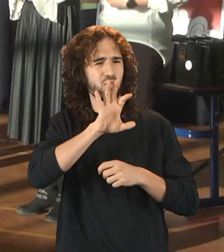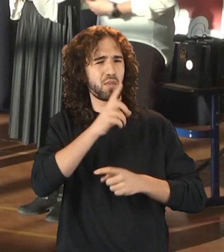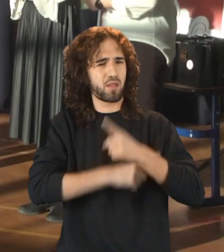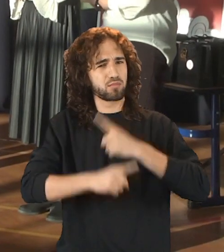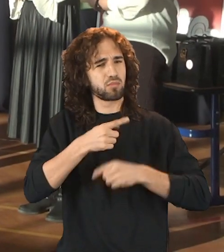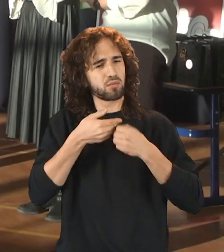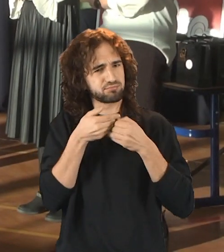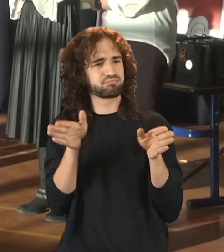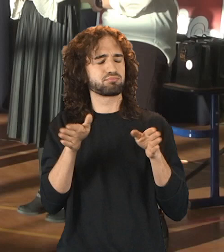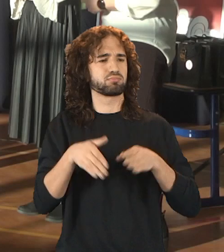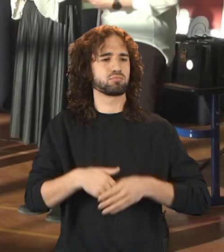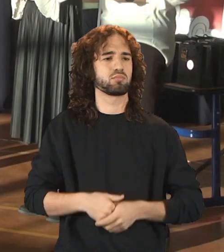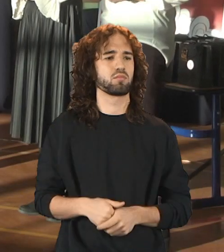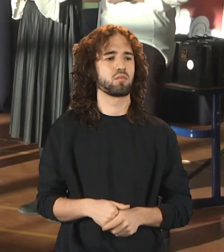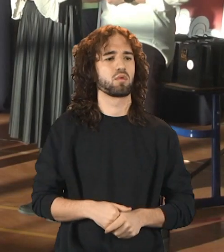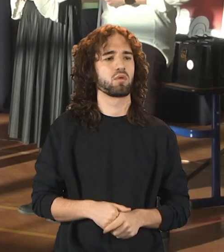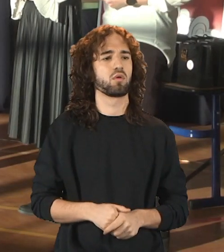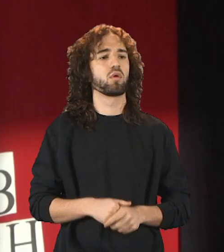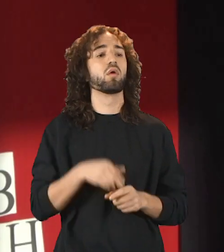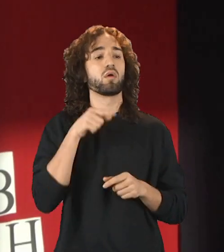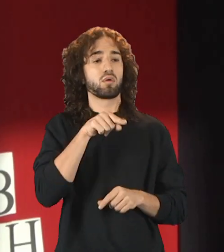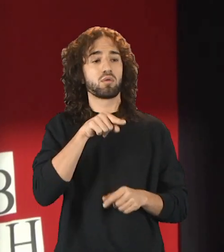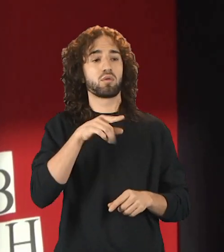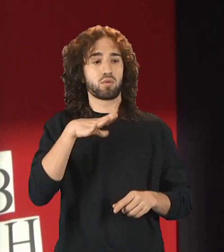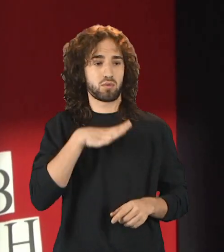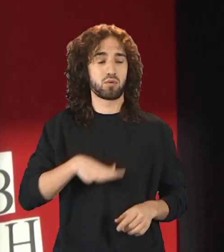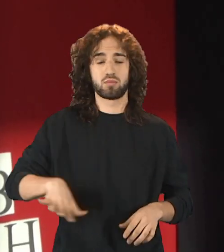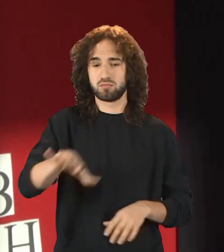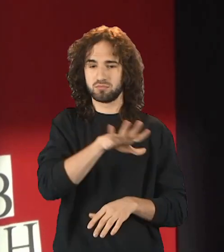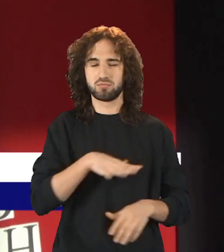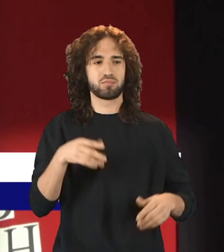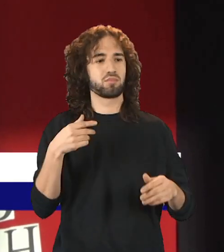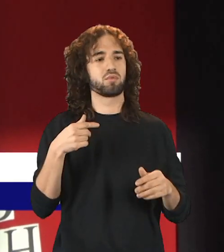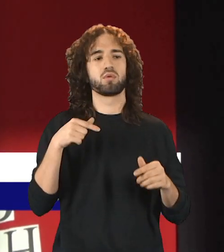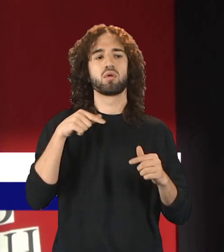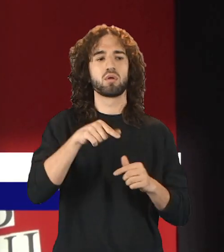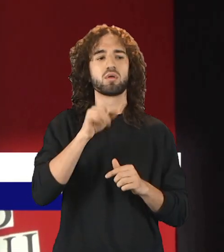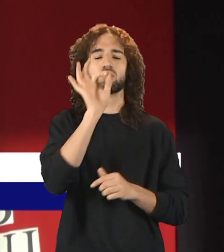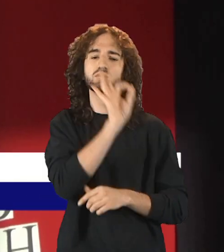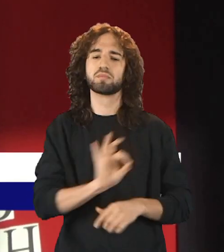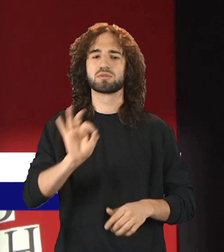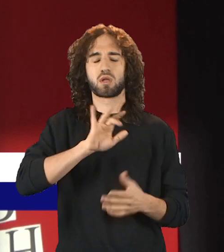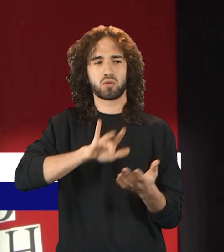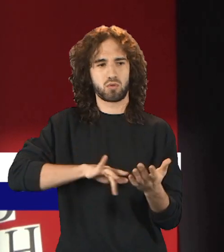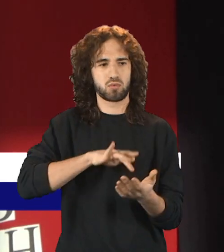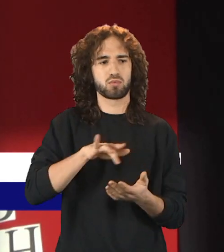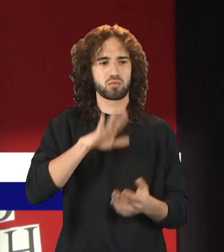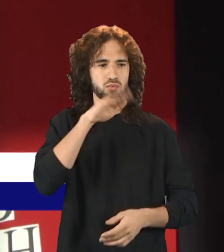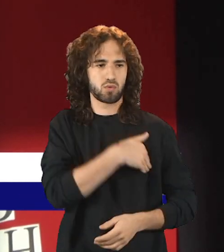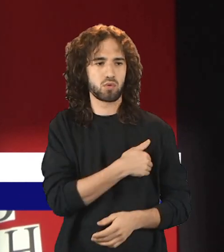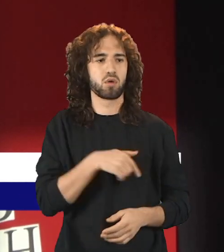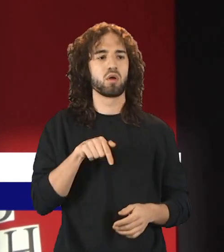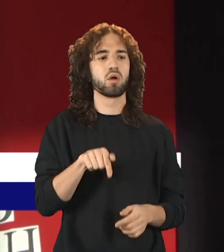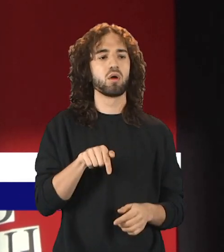placówce powiatowej w Raciborzu. Jeżeli mamy go gdzieś obchodzić, no to właśnie tutaj. W Zespole Szkół Specjalnej.